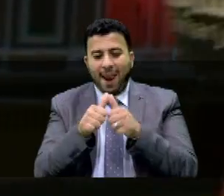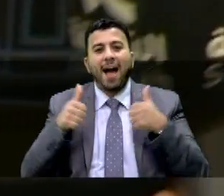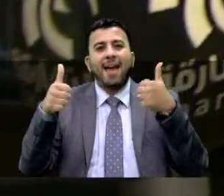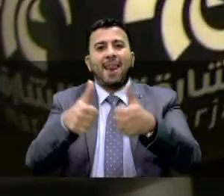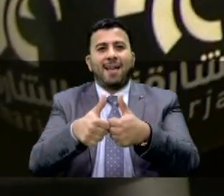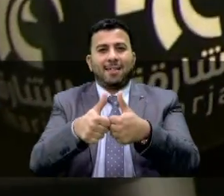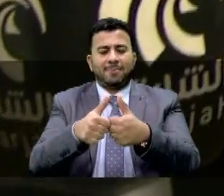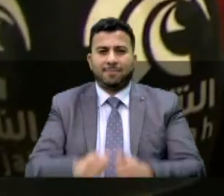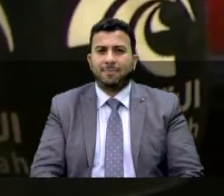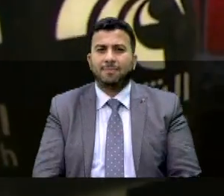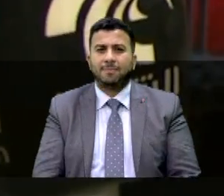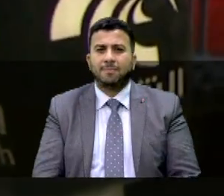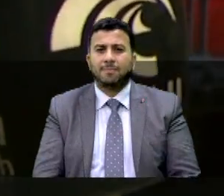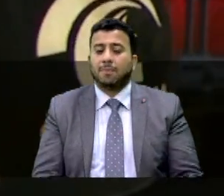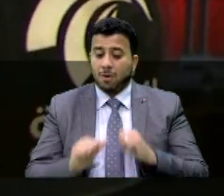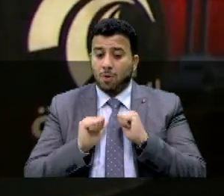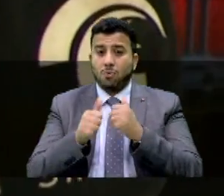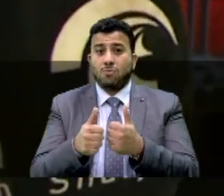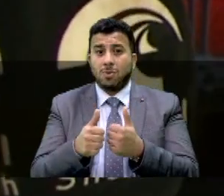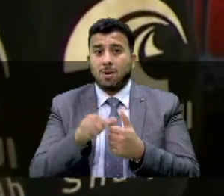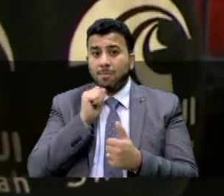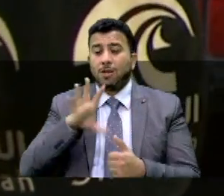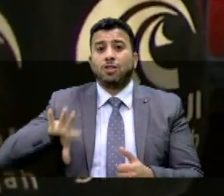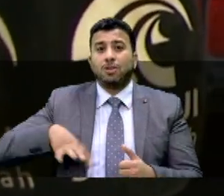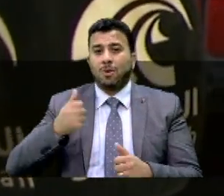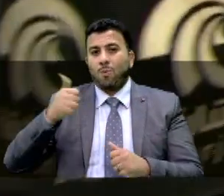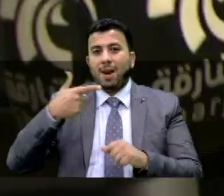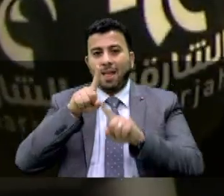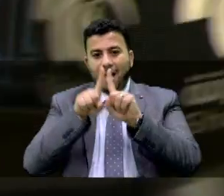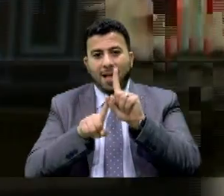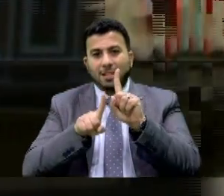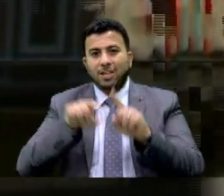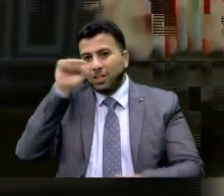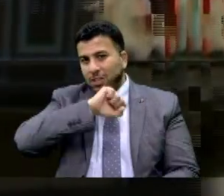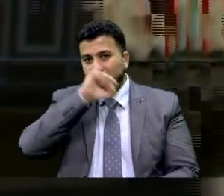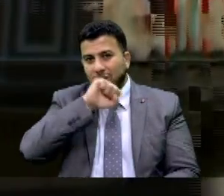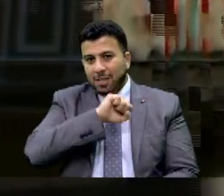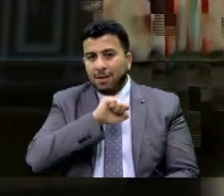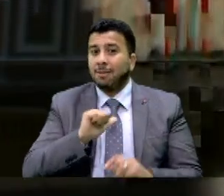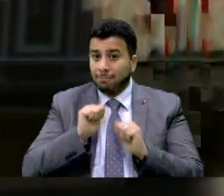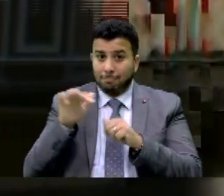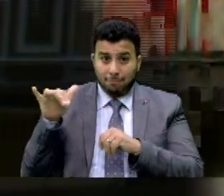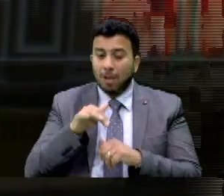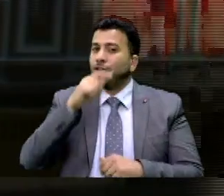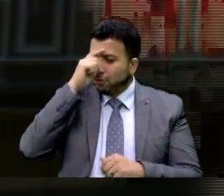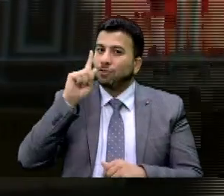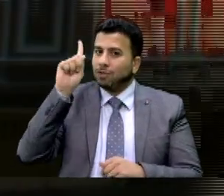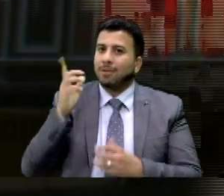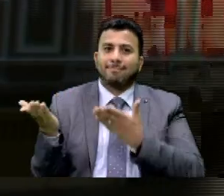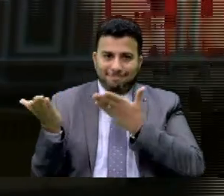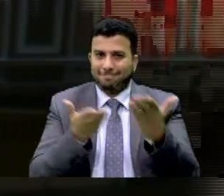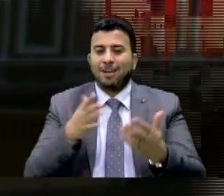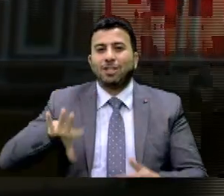جدا. طبعا سيكون الحضور بحضور سمو ولي عهد الشارقة بالتأكيد. نعم صحيح، إن شاء الله سنتشرف بحضور